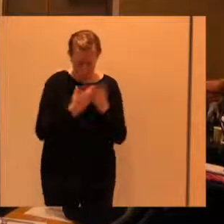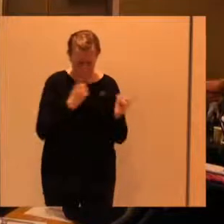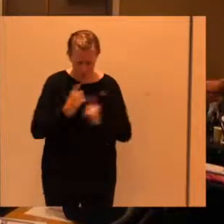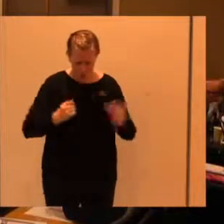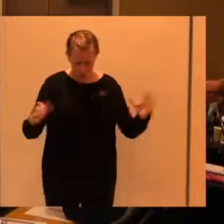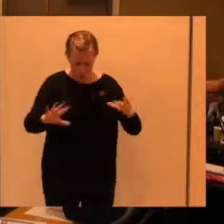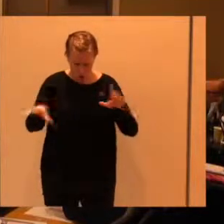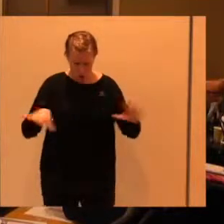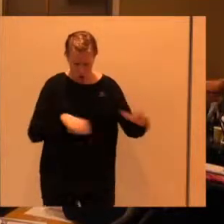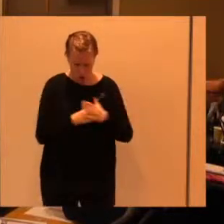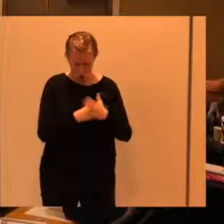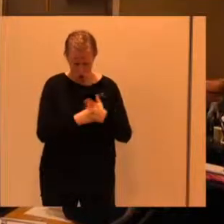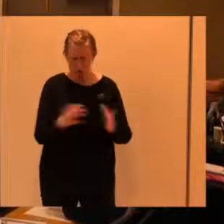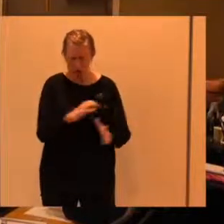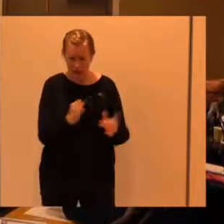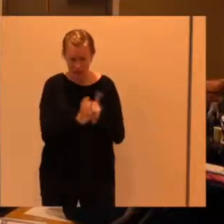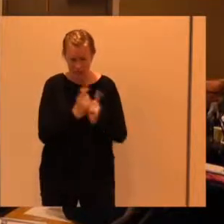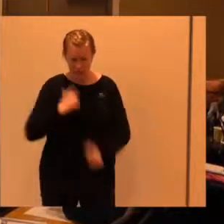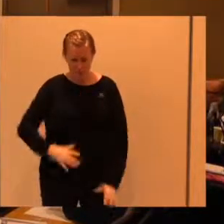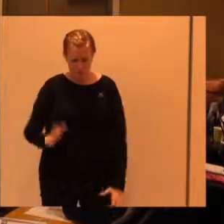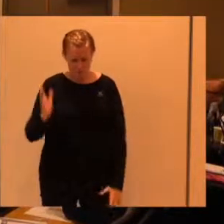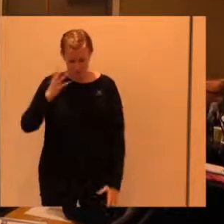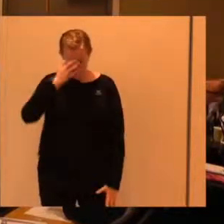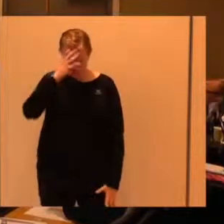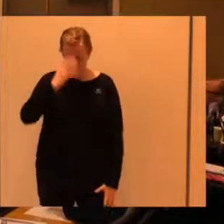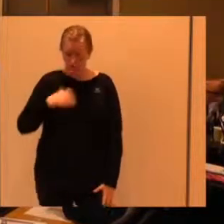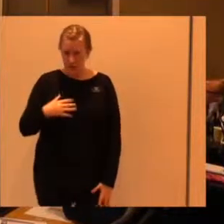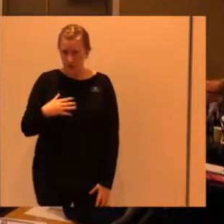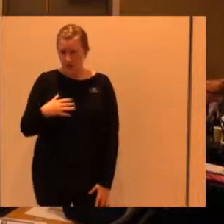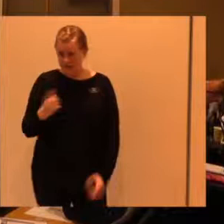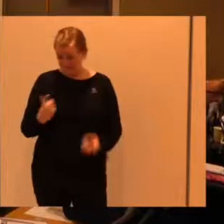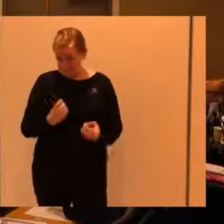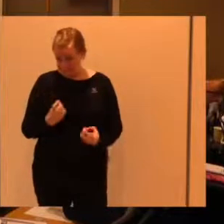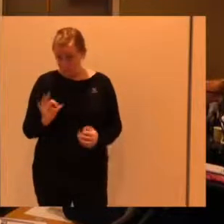som ska stötta dem. Och alla de vill träffa mig. Och alla de skickar kallelser på brev.